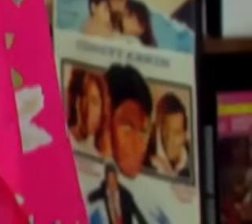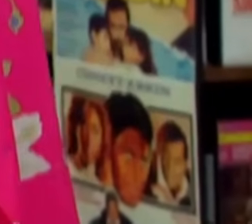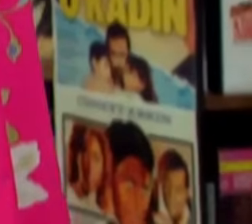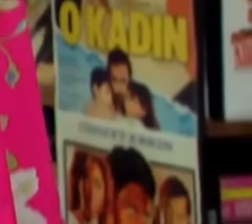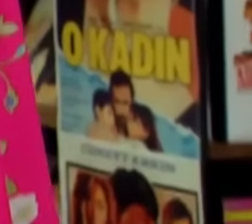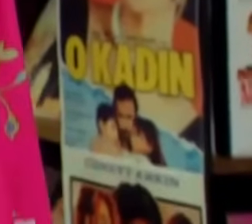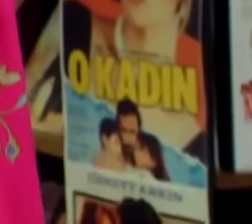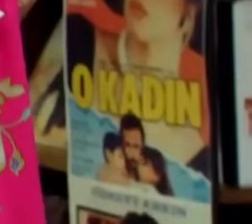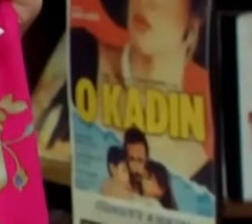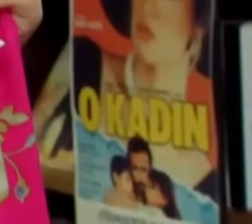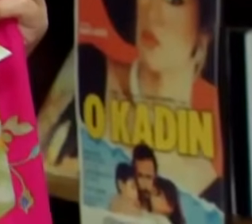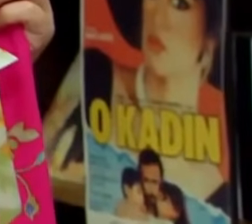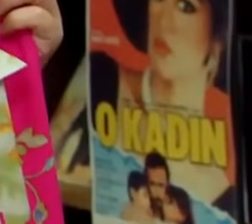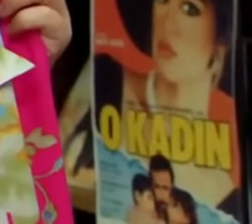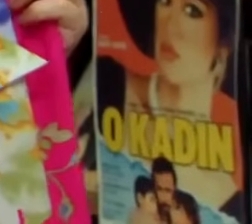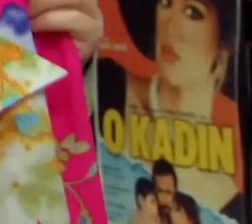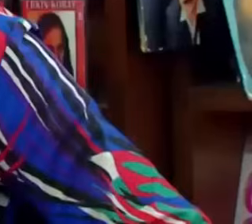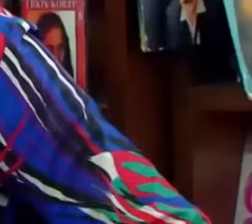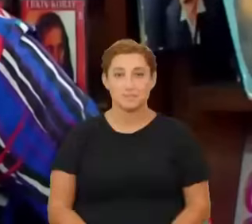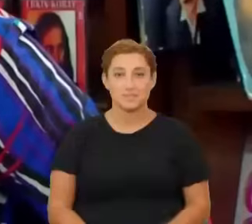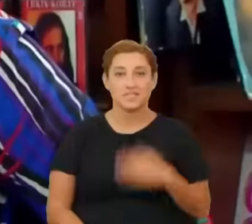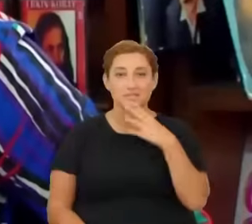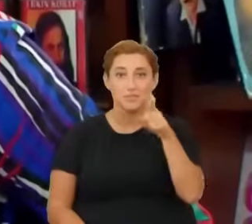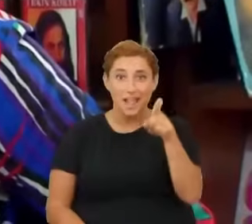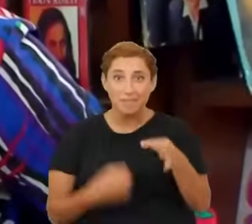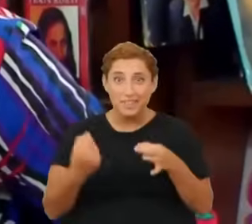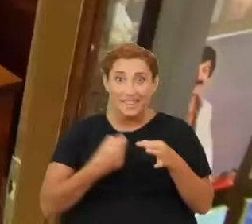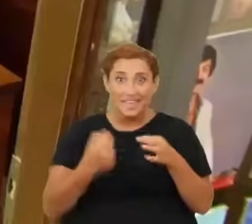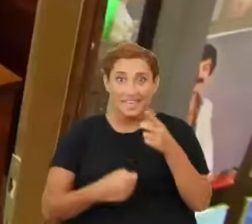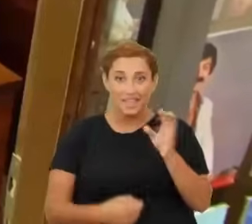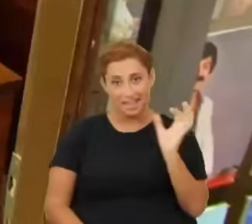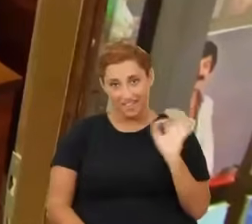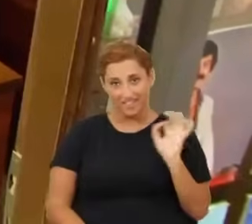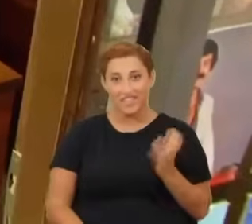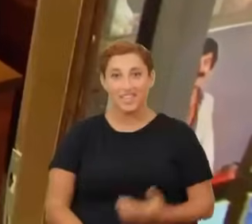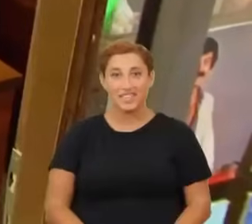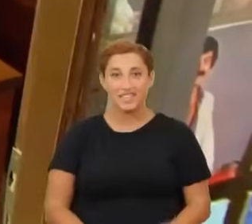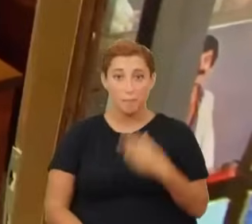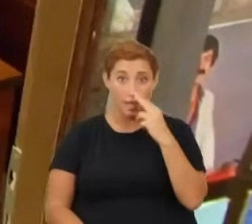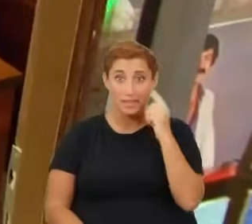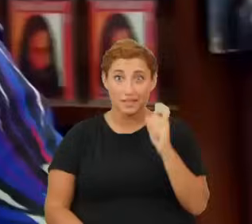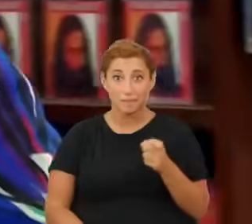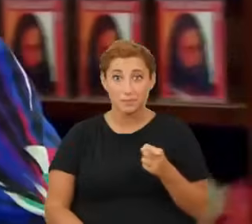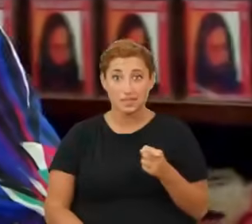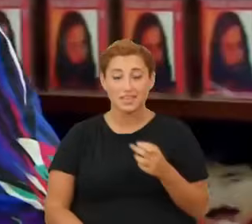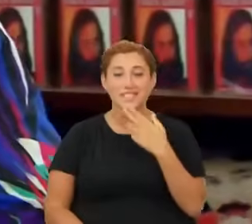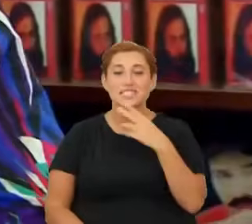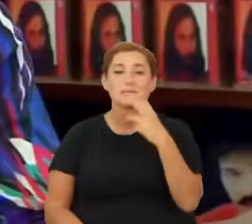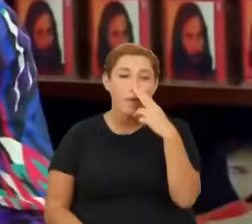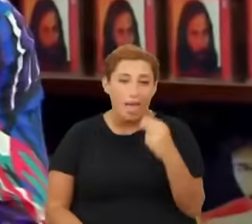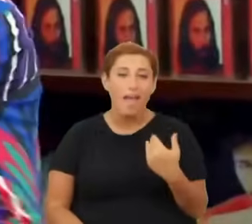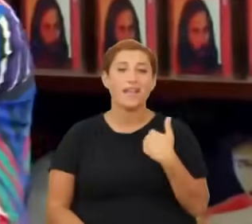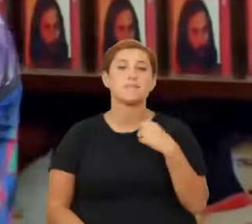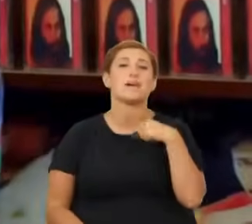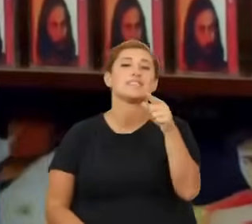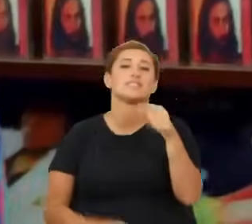Nazlı gittiği gönlünü Ergun'a tutmuş, neşeli gösteriyor. Kız bunu sen mi diktin? Evet. Beğendin mi? Kız beğenmez